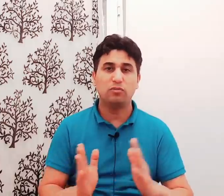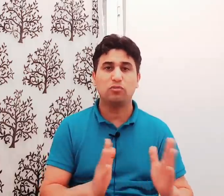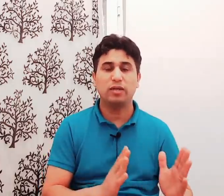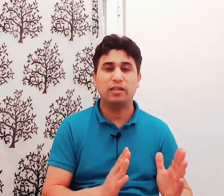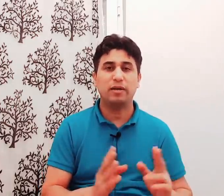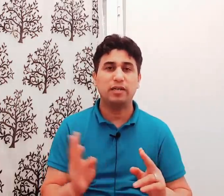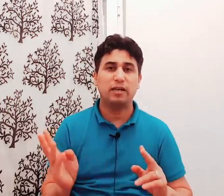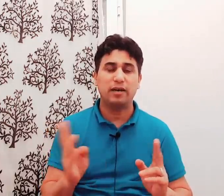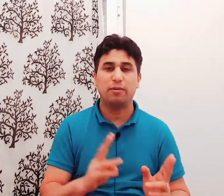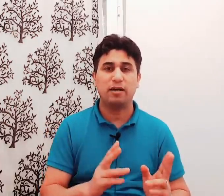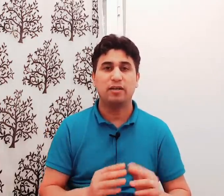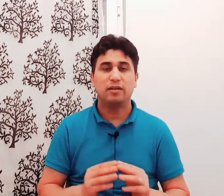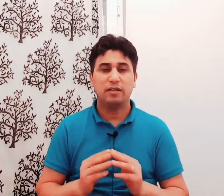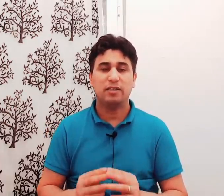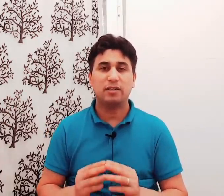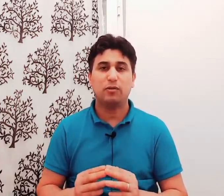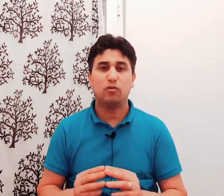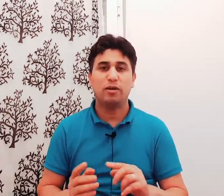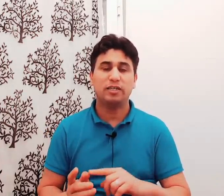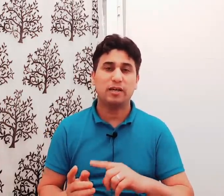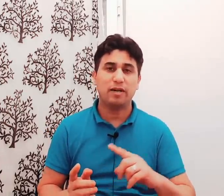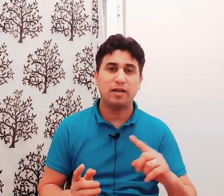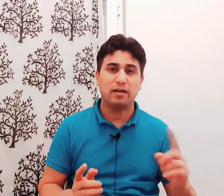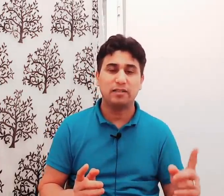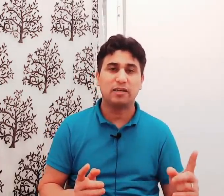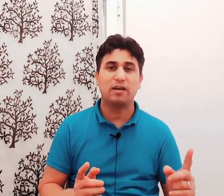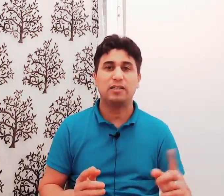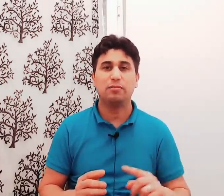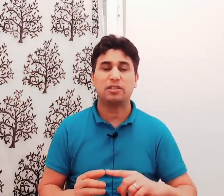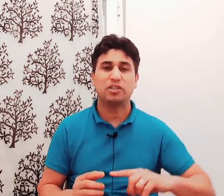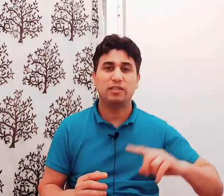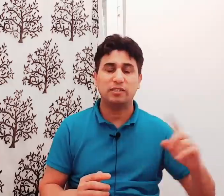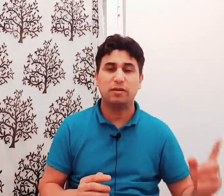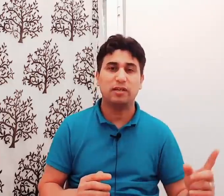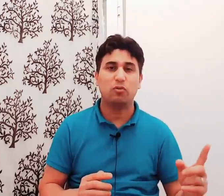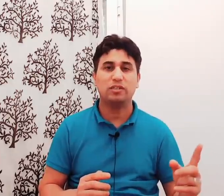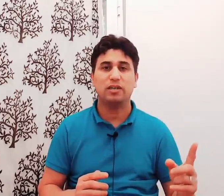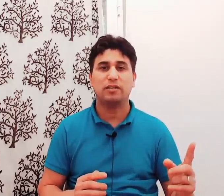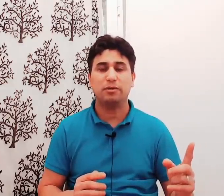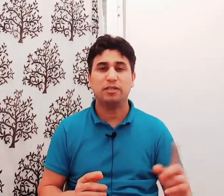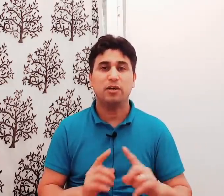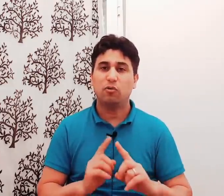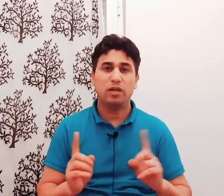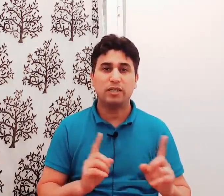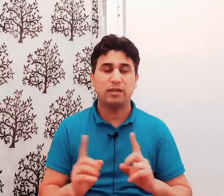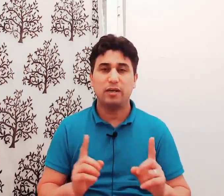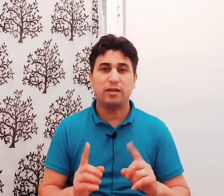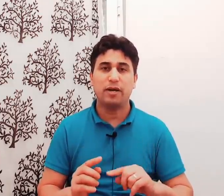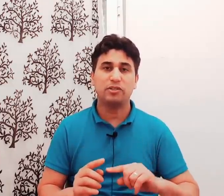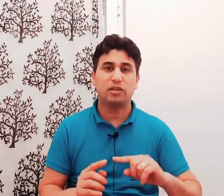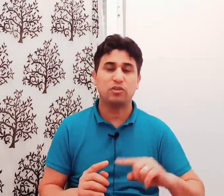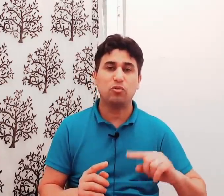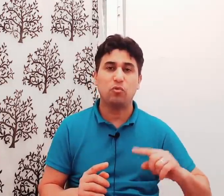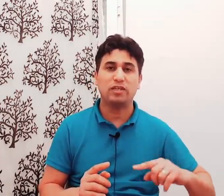واخا ندوزو كاع هاد المراحل الاربعه اللي دارت الحكومه يعني كمرحله انتقاليه باش ترجع يعني اسبانيا للوضع ديالها الطبيعي، ولكن الا